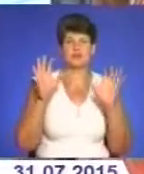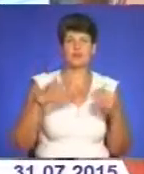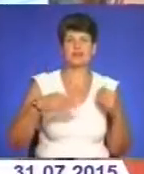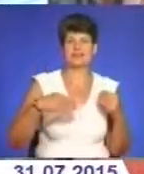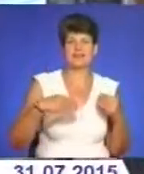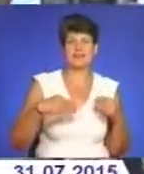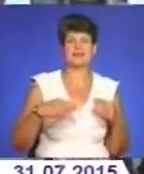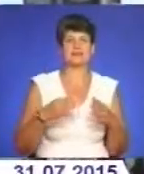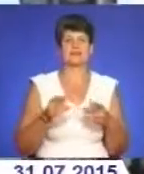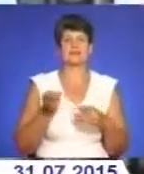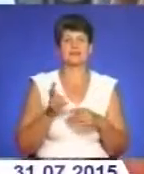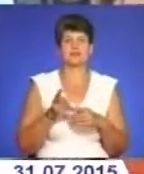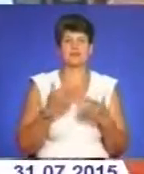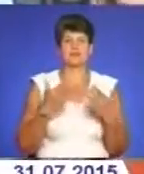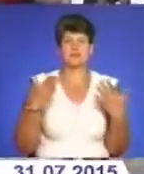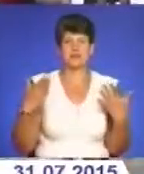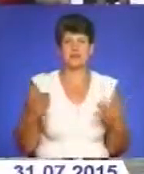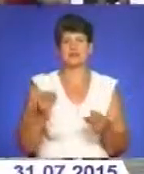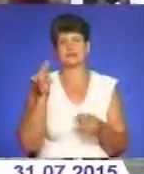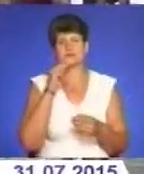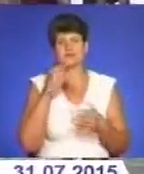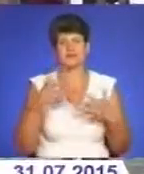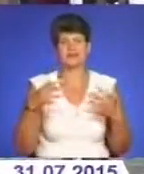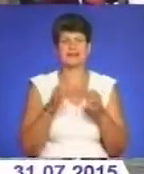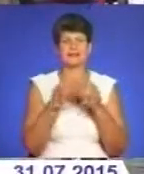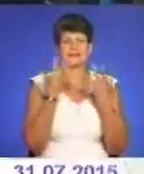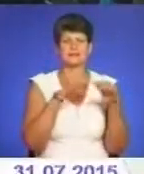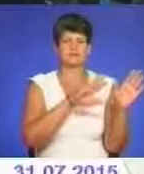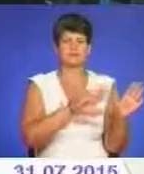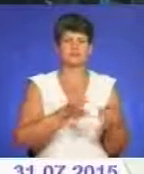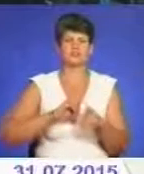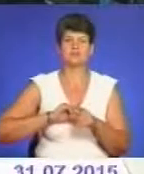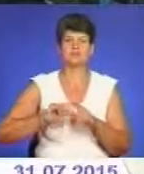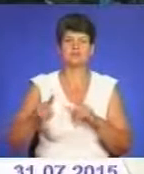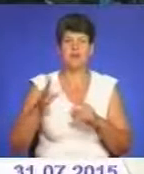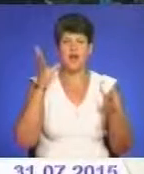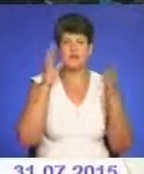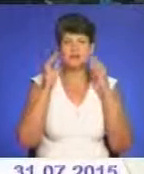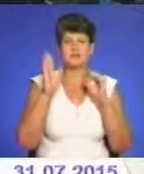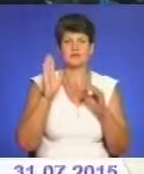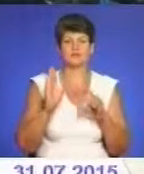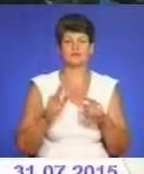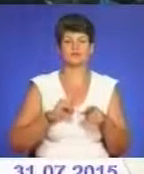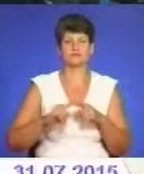відвідини музеїв, дискотека та чаювання. 10 днів проминули швидко. Враження ж додаватимуть снаги до інтенсивного навчання.